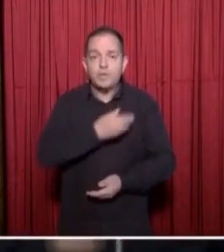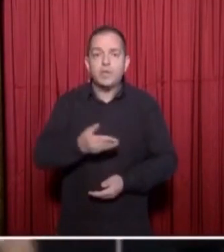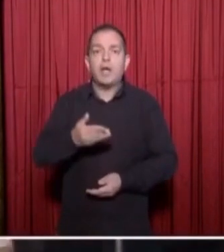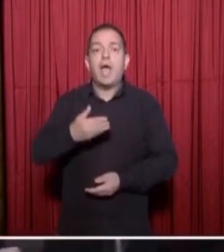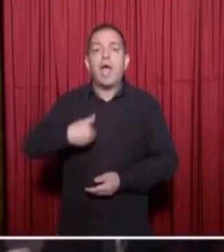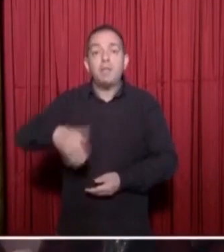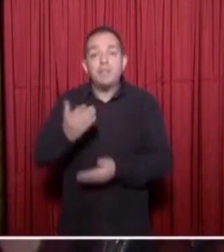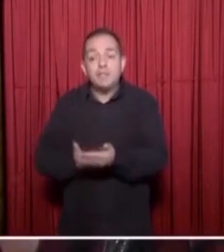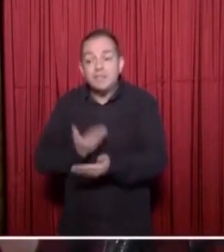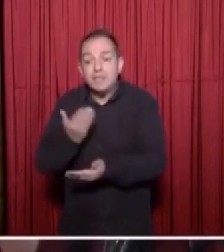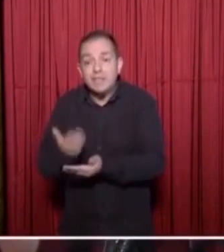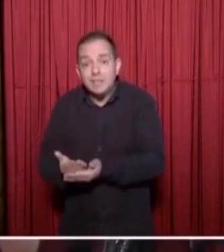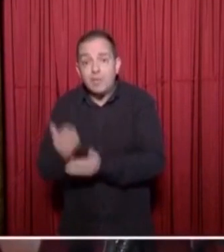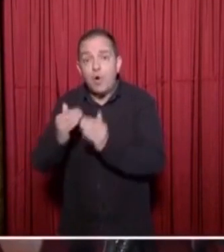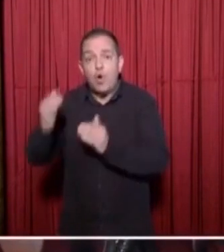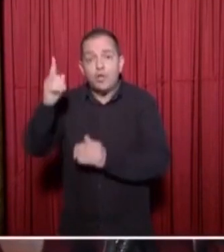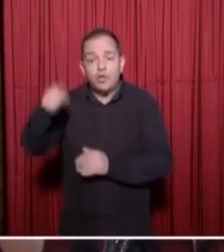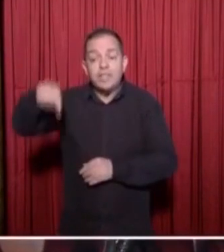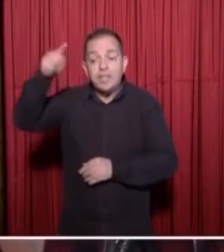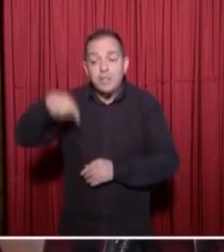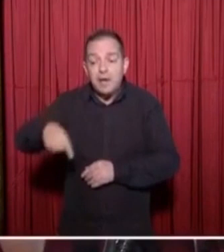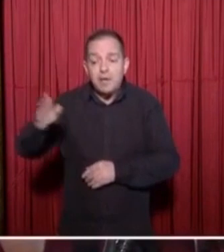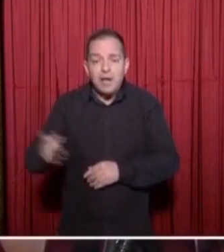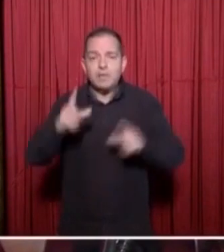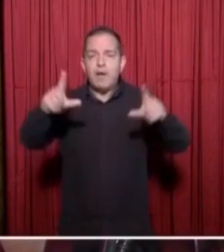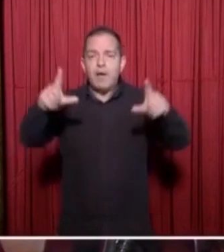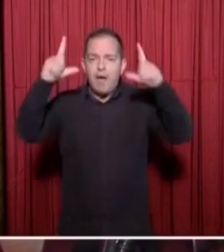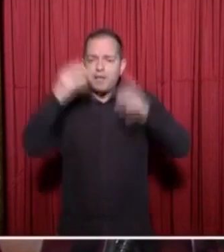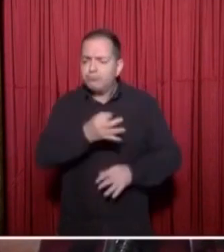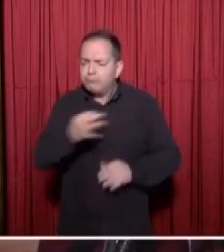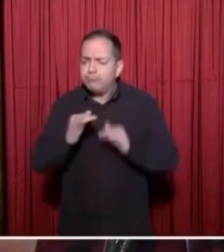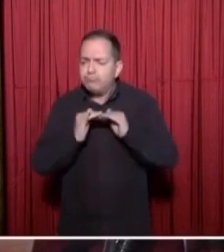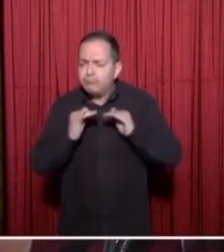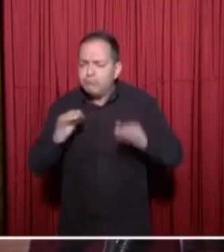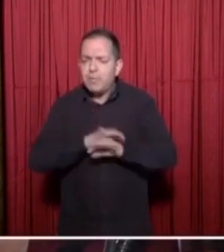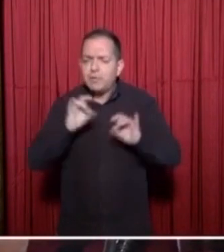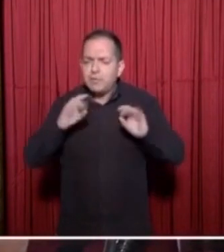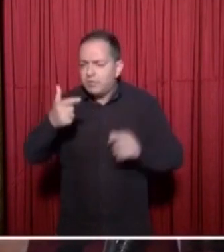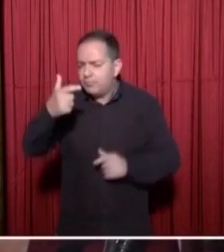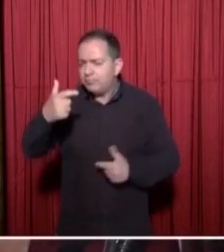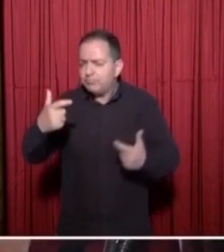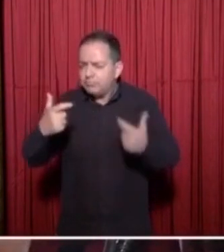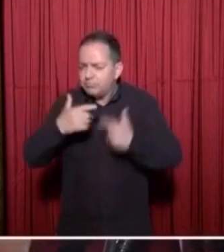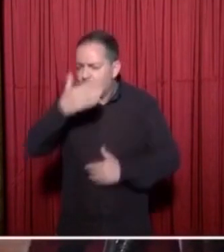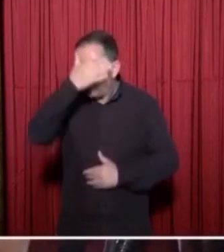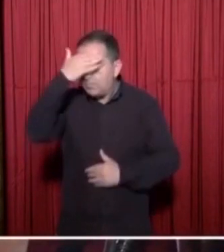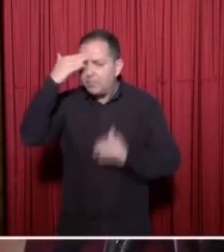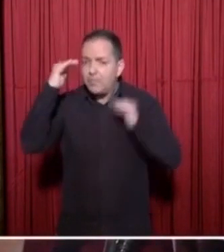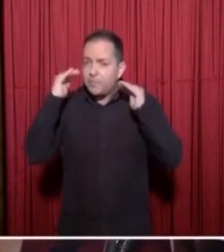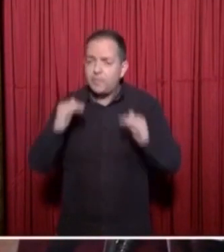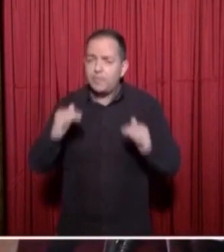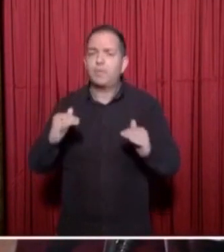Την ημέραν πάσαν τελειάν Αγίαν ειρηνίκην και αναμάρτητον παρά του Κυρίου